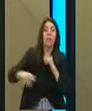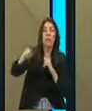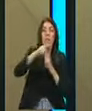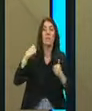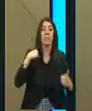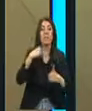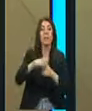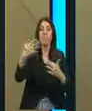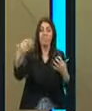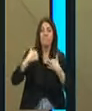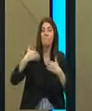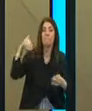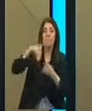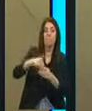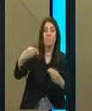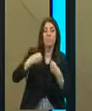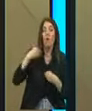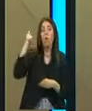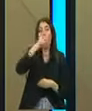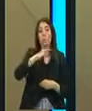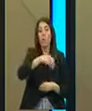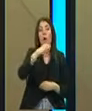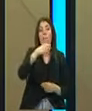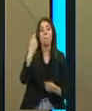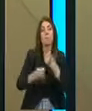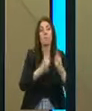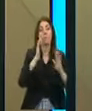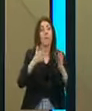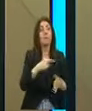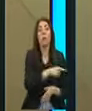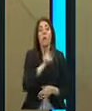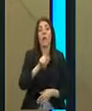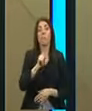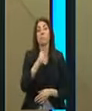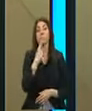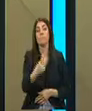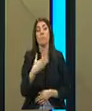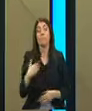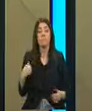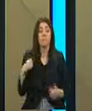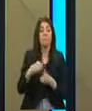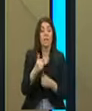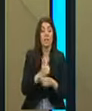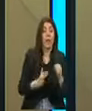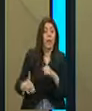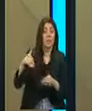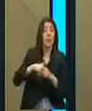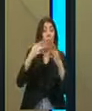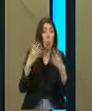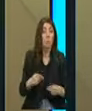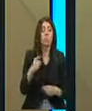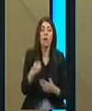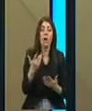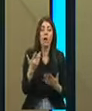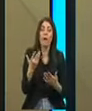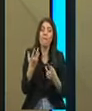onun yani biz şimdi CHP yerel seçimde birinci parti ama yani benim şahsi kanaatim tekrar bir genel seçim olsa yine